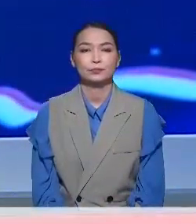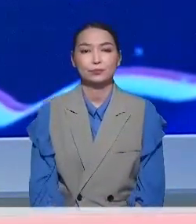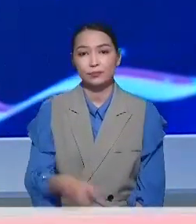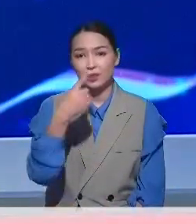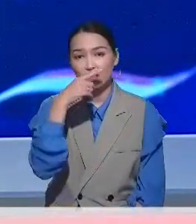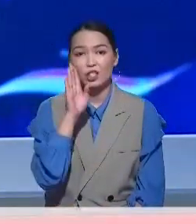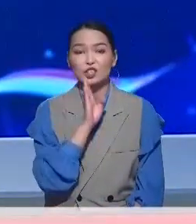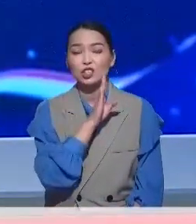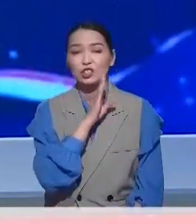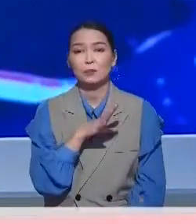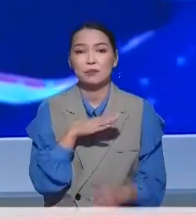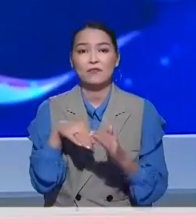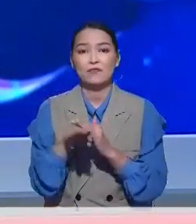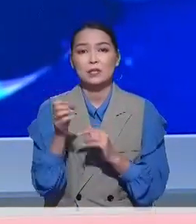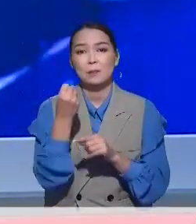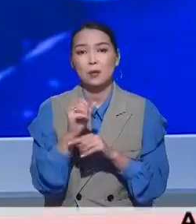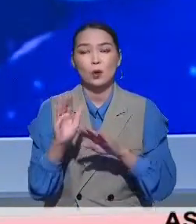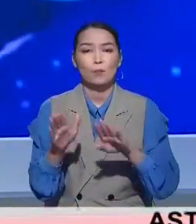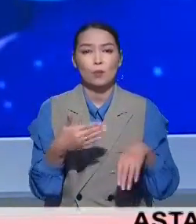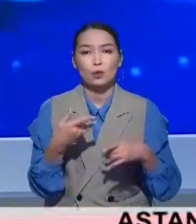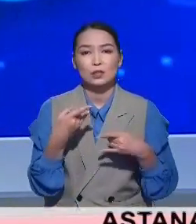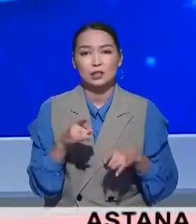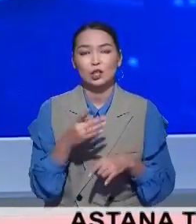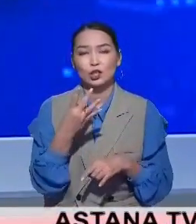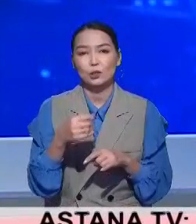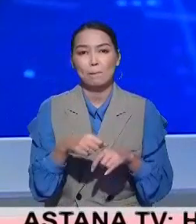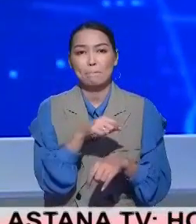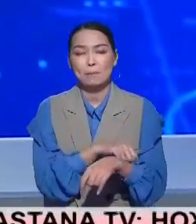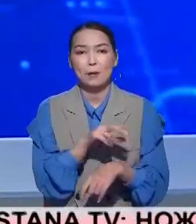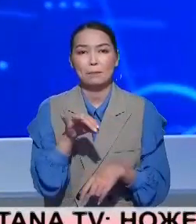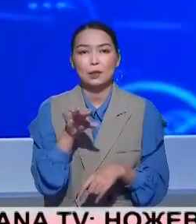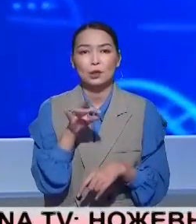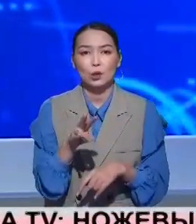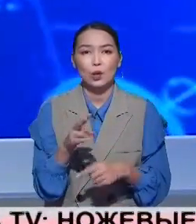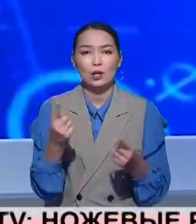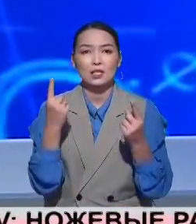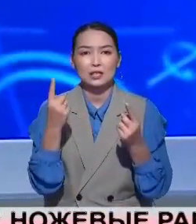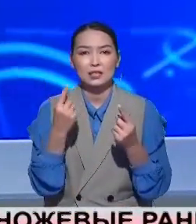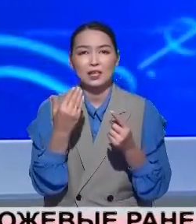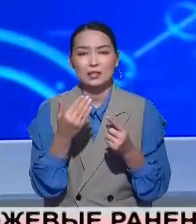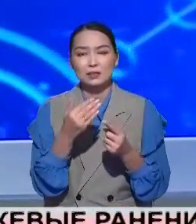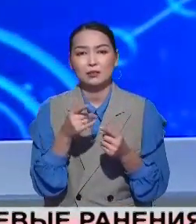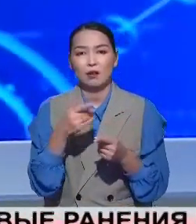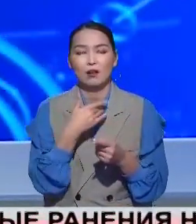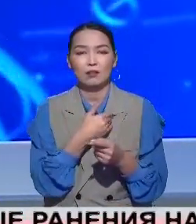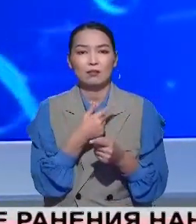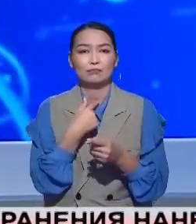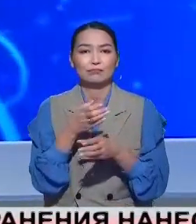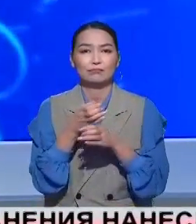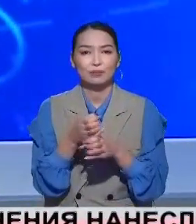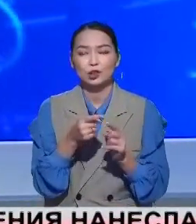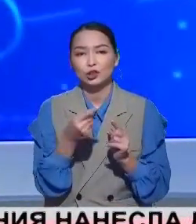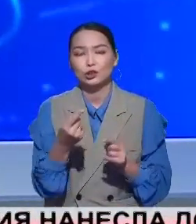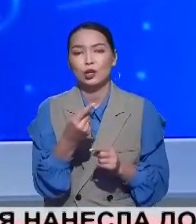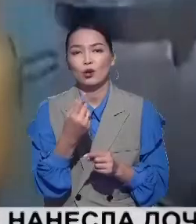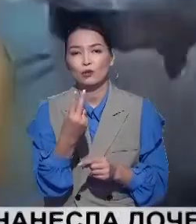В Таиланде женщина вышла победителем после схватки с 4-метровым питоном. Гигантская пресмыкающаяся пыталась задушить ее в течение